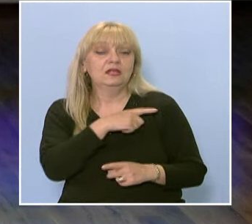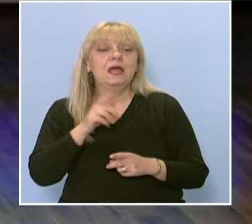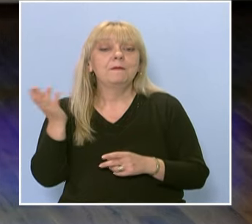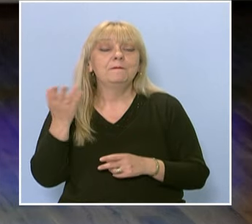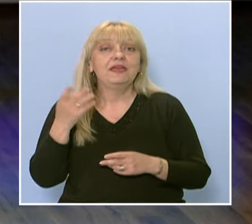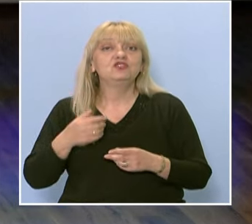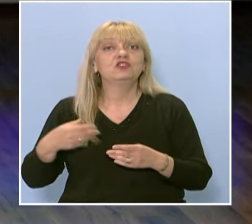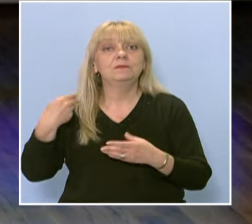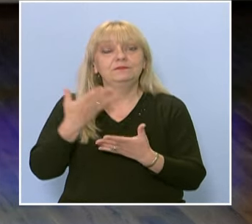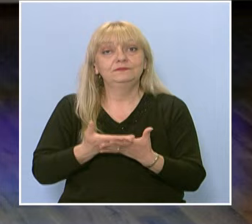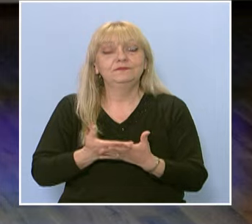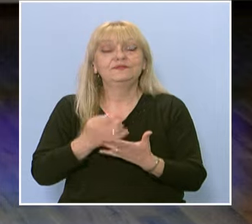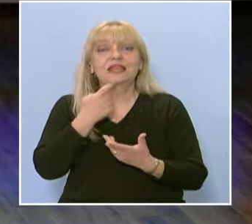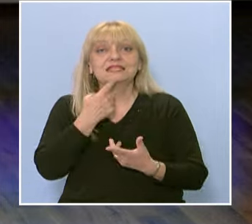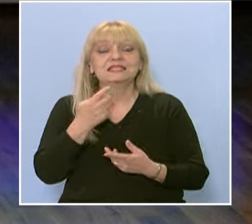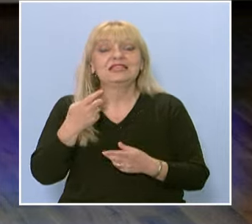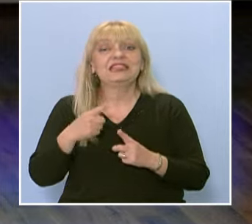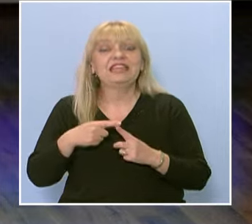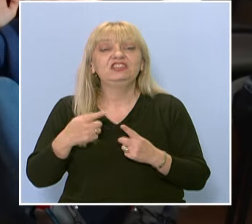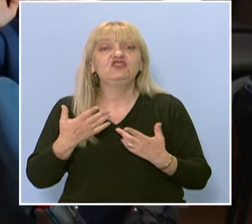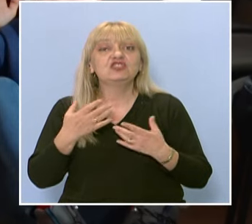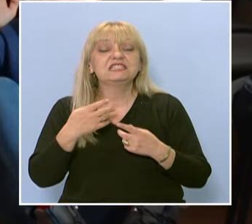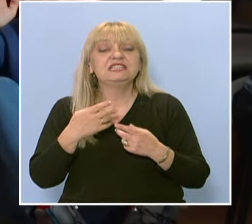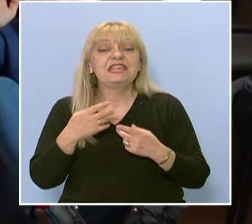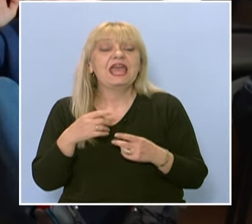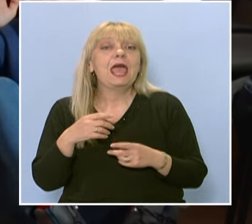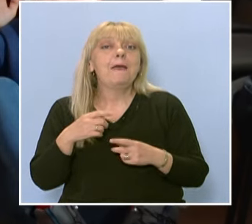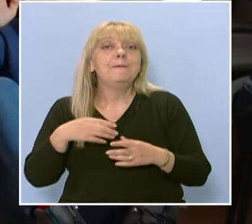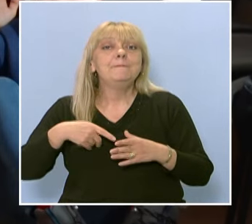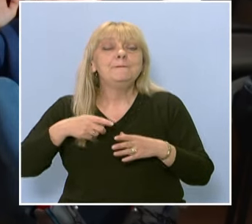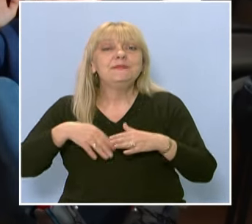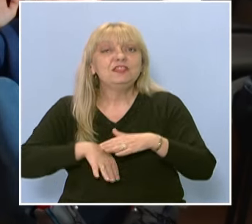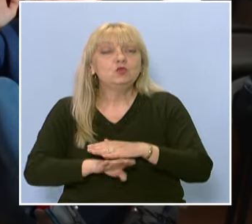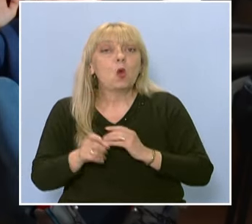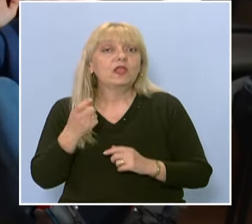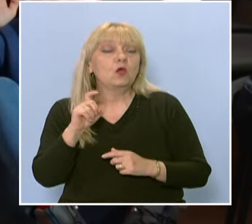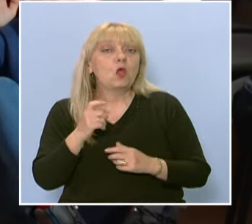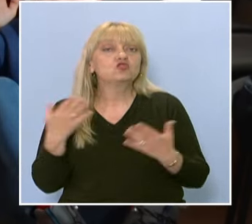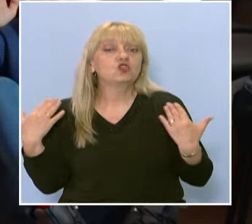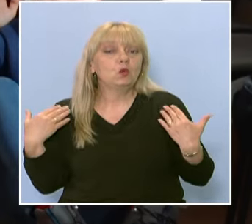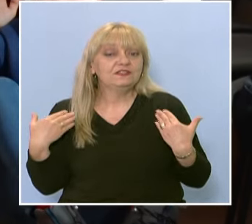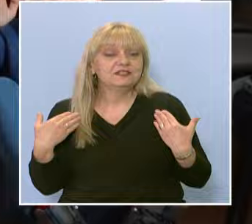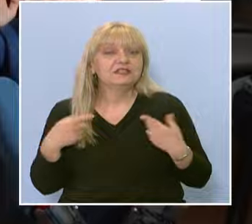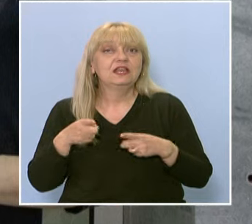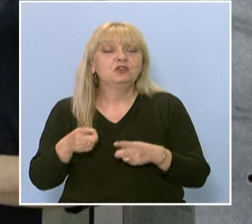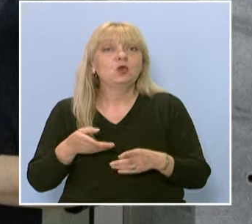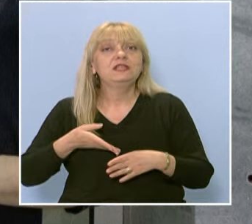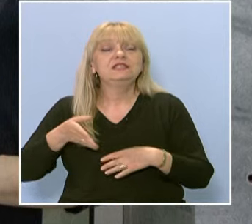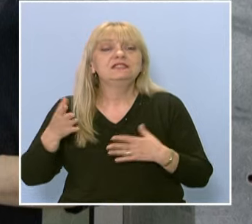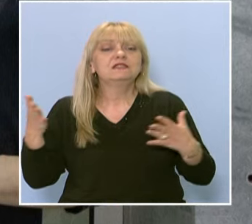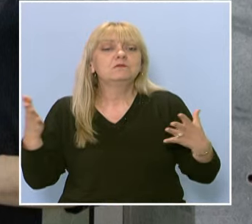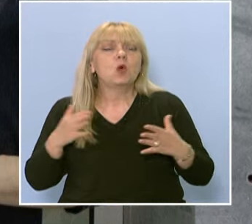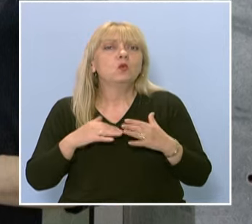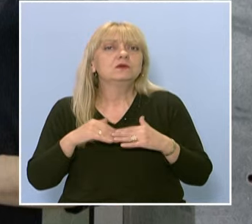категория технически науки заедно с Ана Пенчева от Минно-геоложкия университет. Неговите интереси също излизат много извън университетската